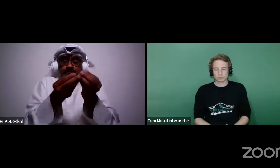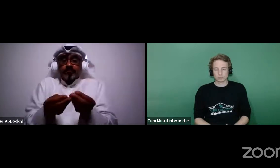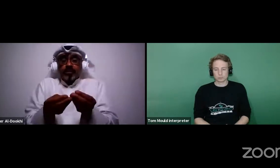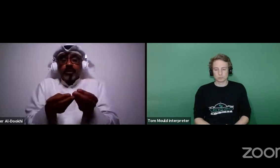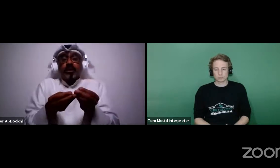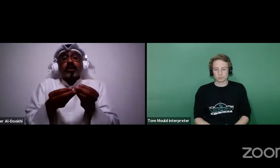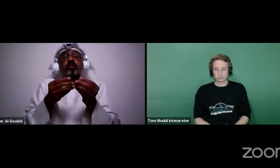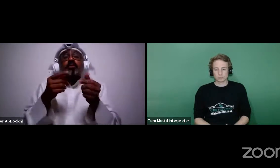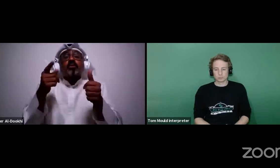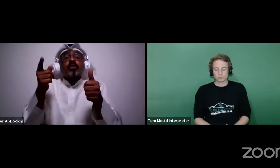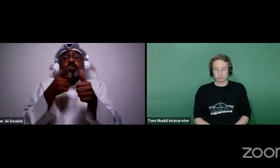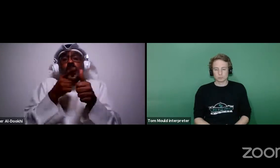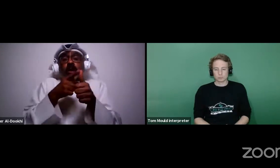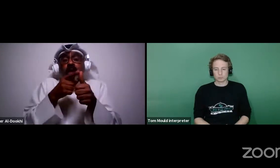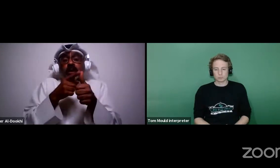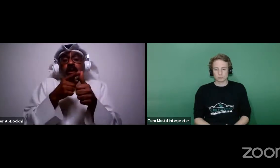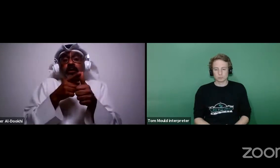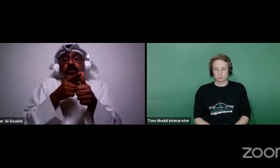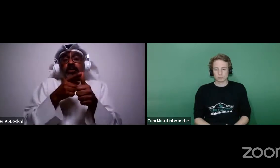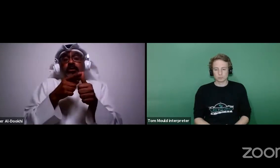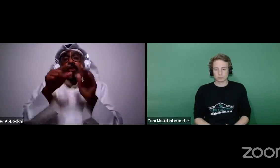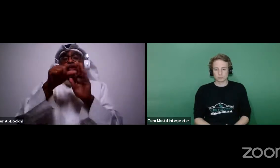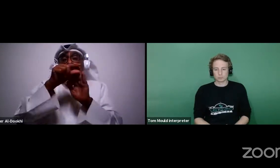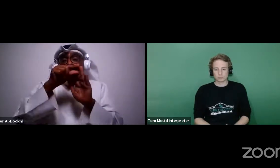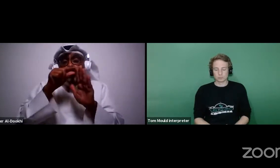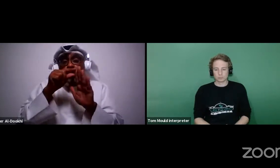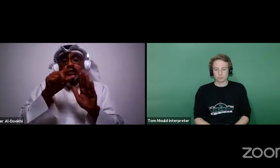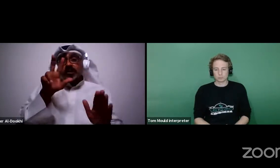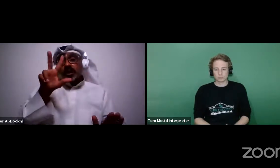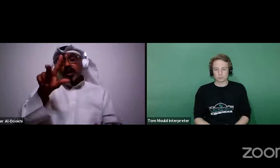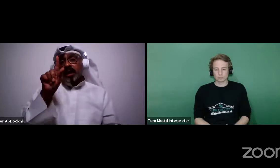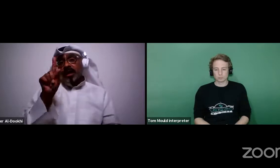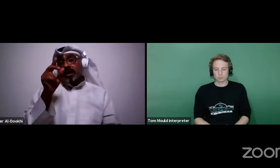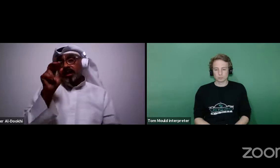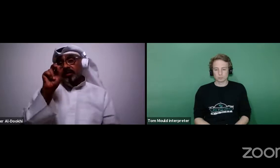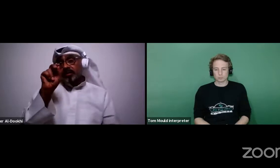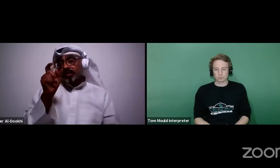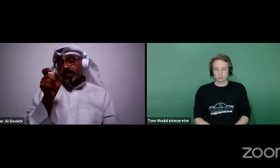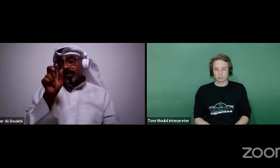البقرة وآل عمران تحاجان عن صاحبهما.